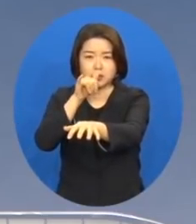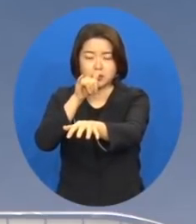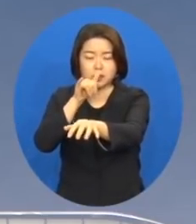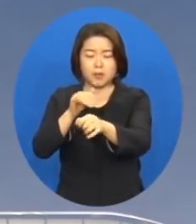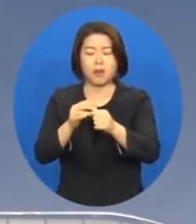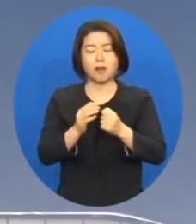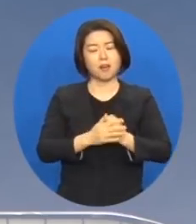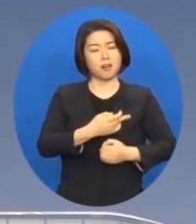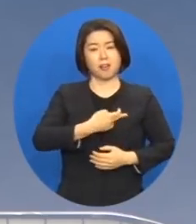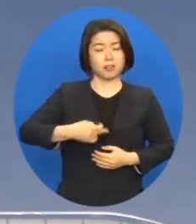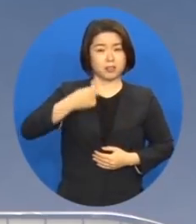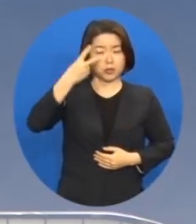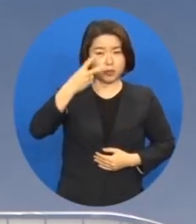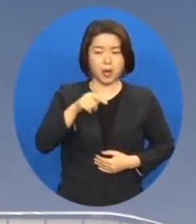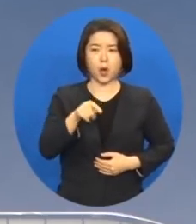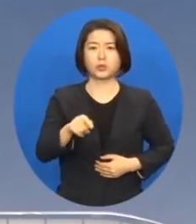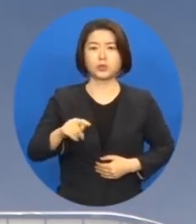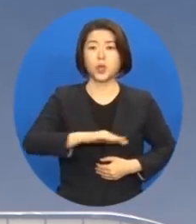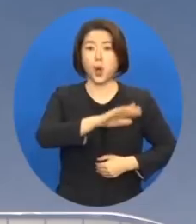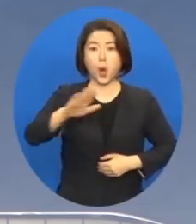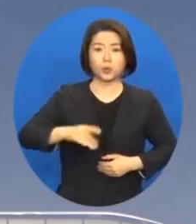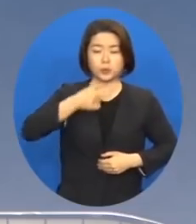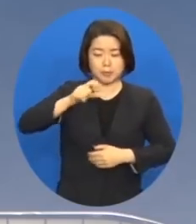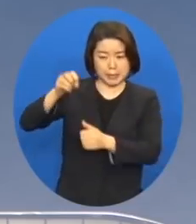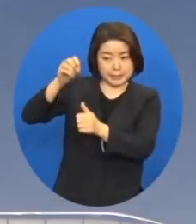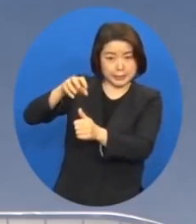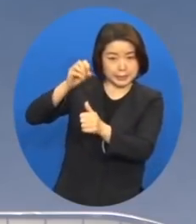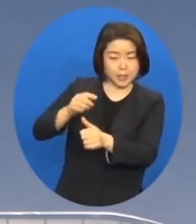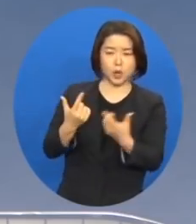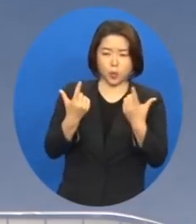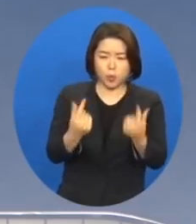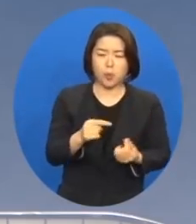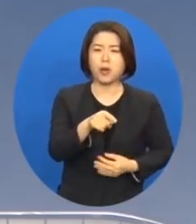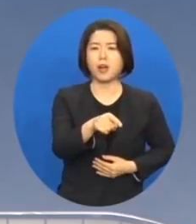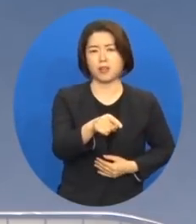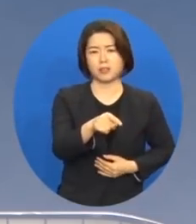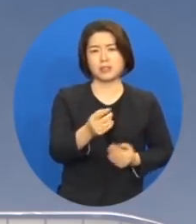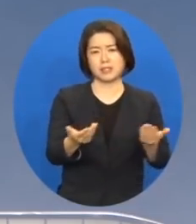바울은 세례라고, 우리가 받은 세례라고 그렇게 표현을 합니다.